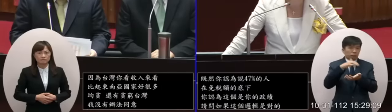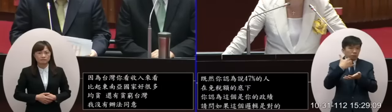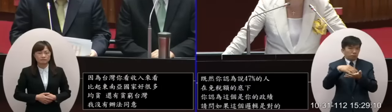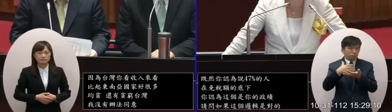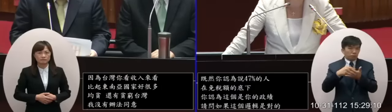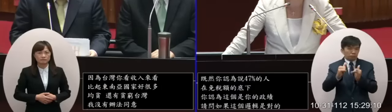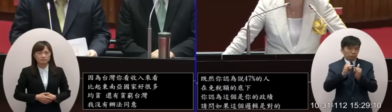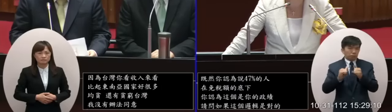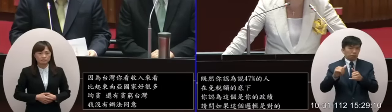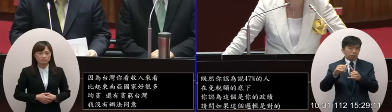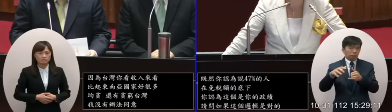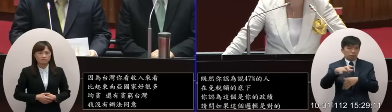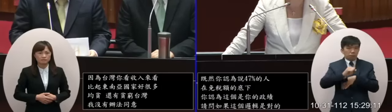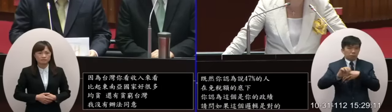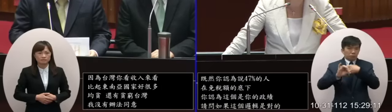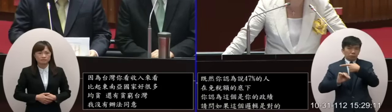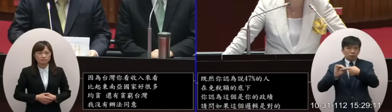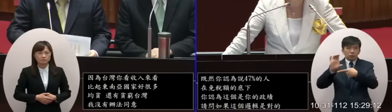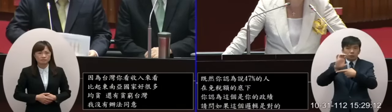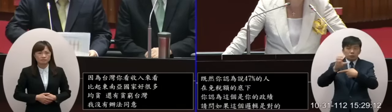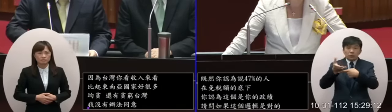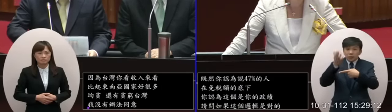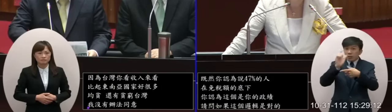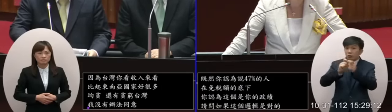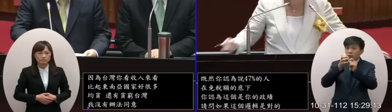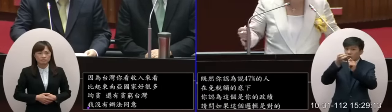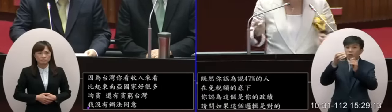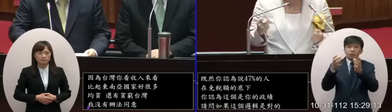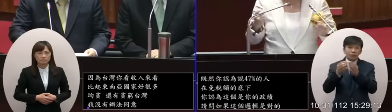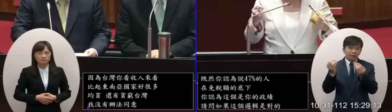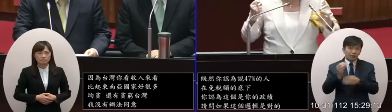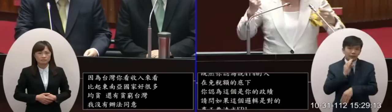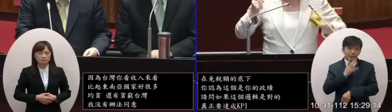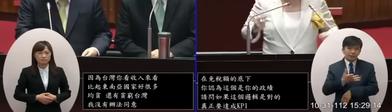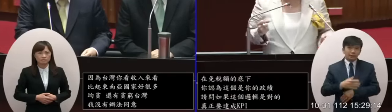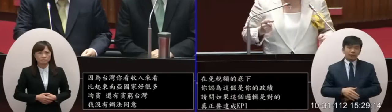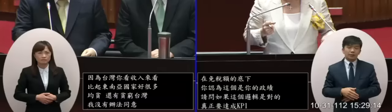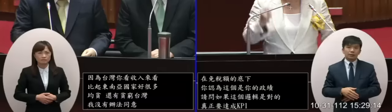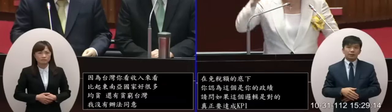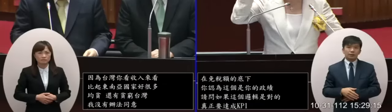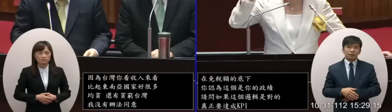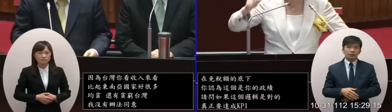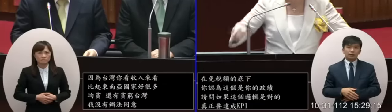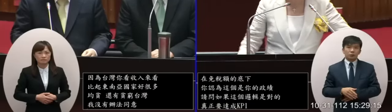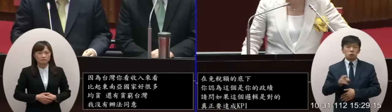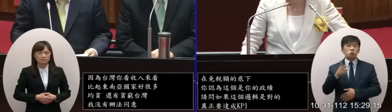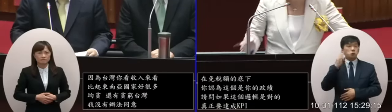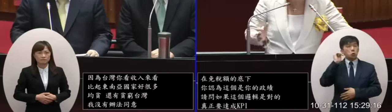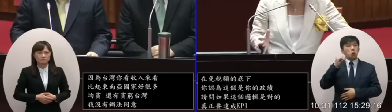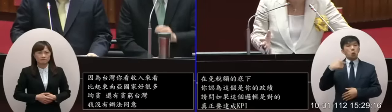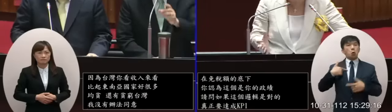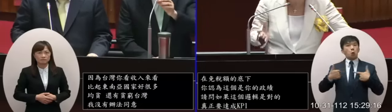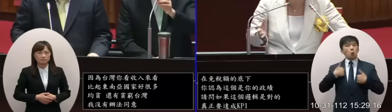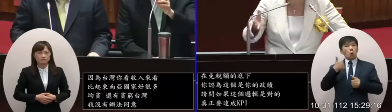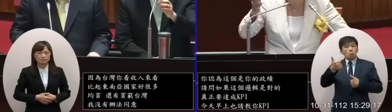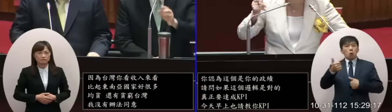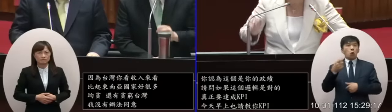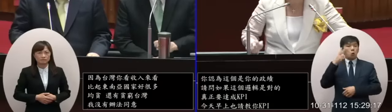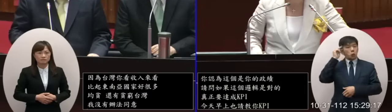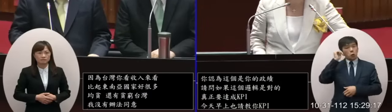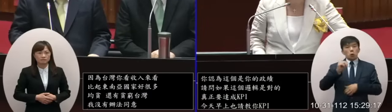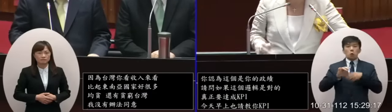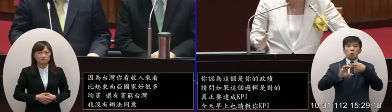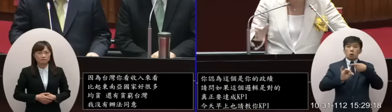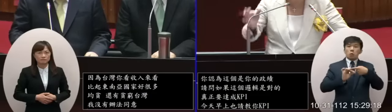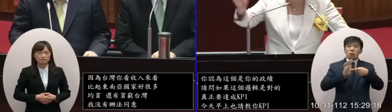民众都不要缴税，这个是你的 KPI 吗？因为那个你更觉得引以为豪啊，因为你认为这个百分